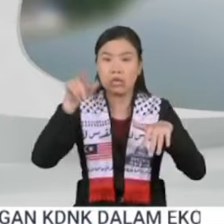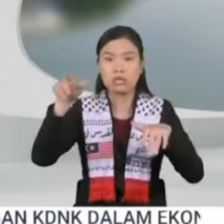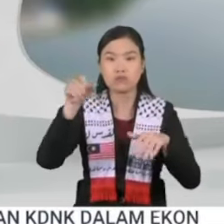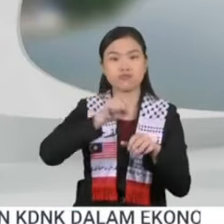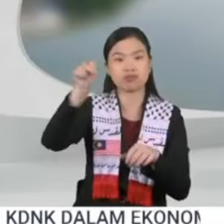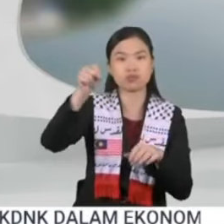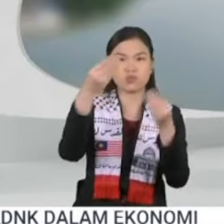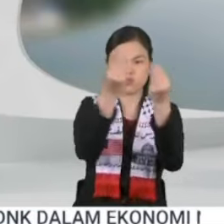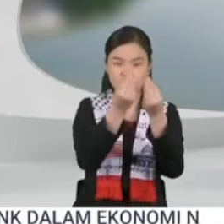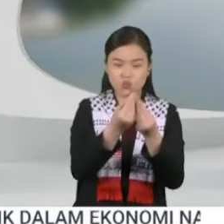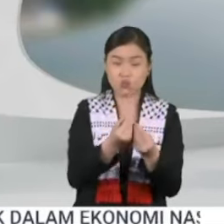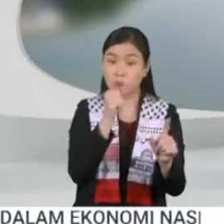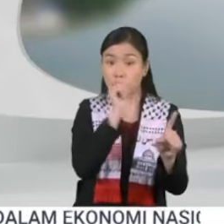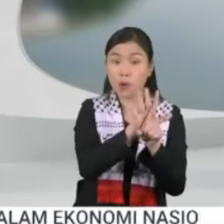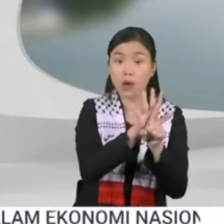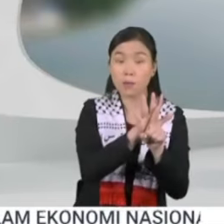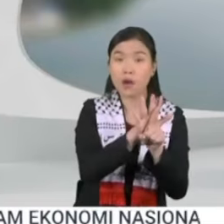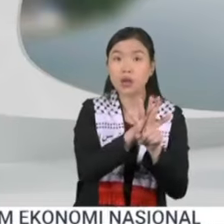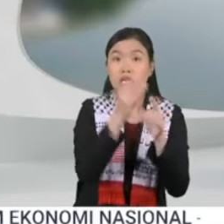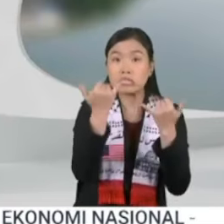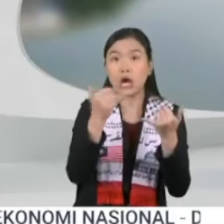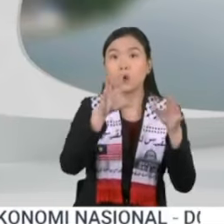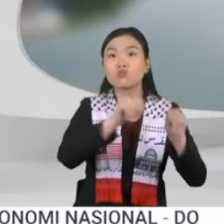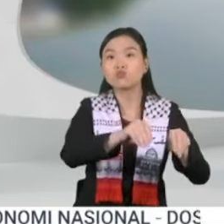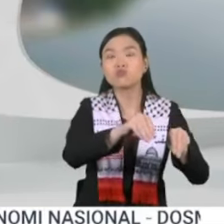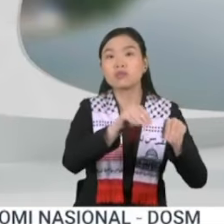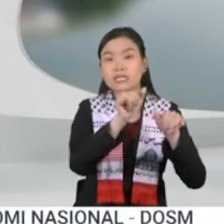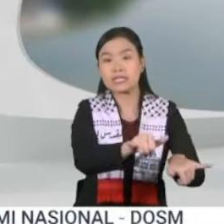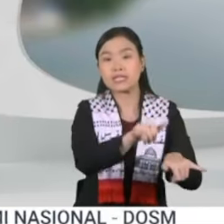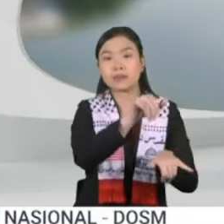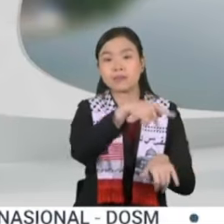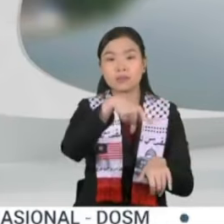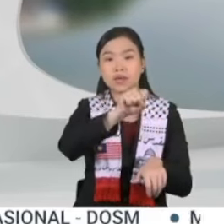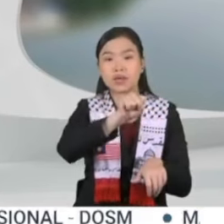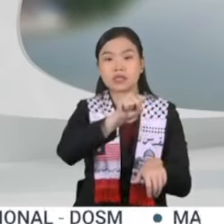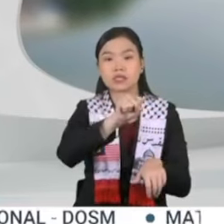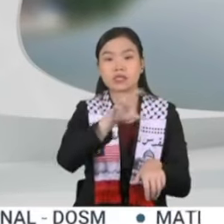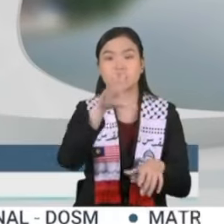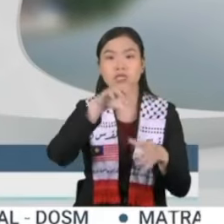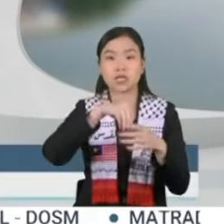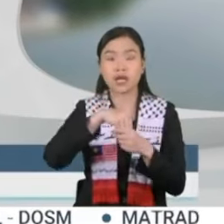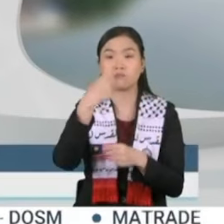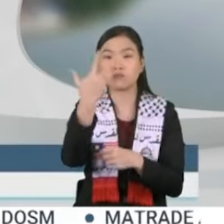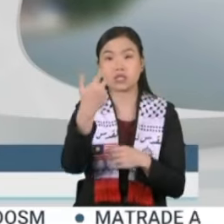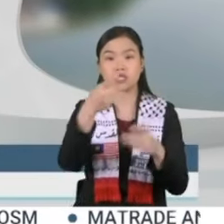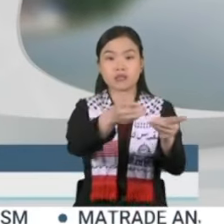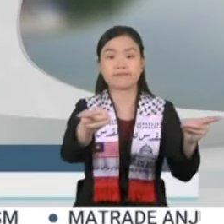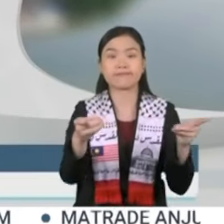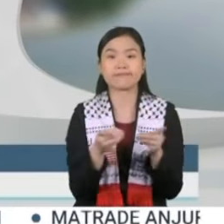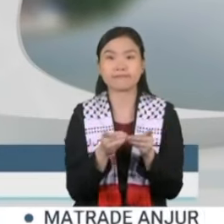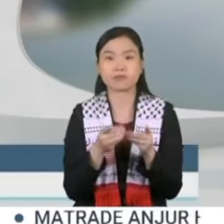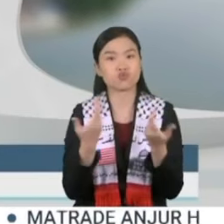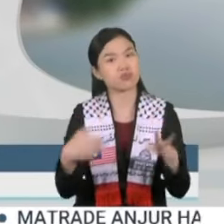penduduk terjejas banjir yang berlindung di pusat pemindahan sementara PPS di tiga daerah kembali meningkat.